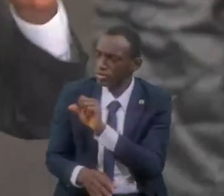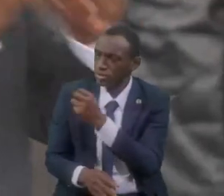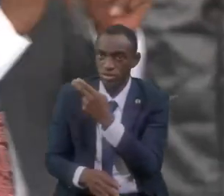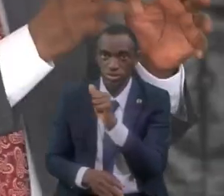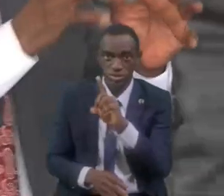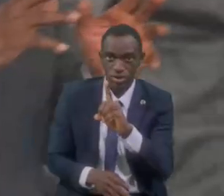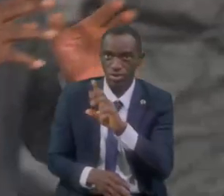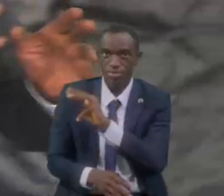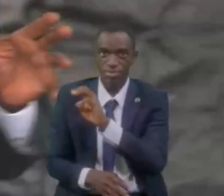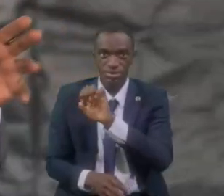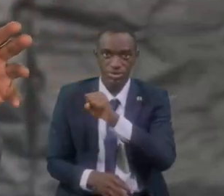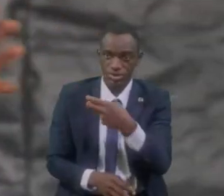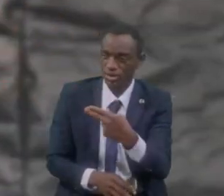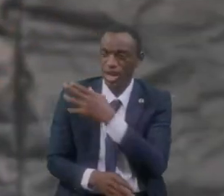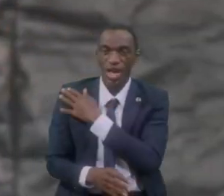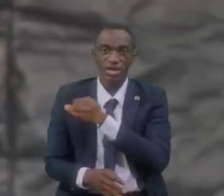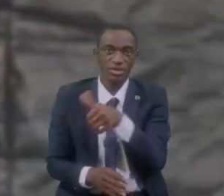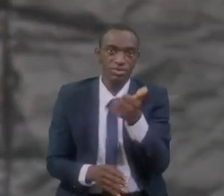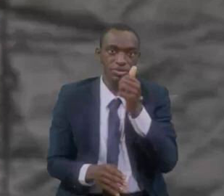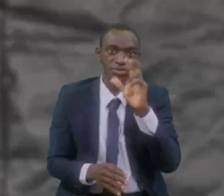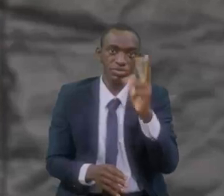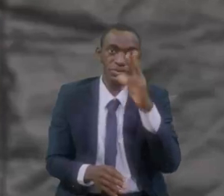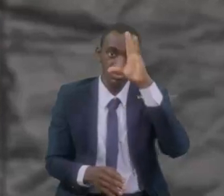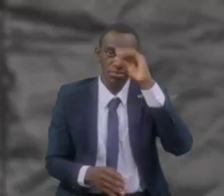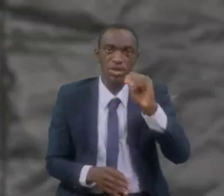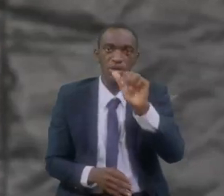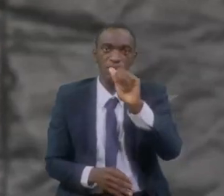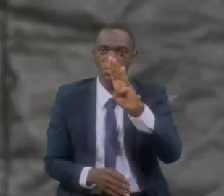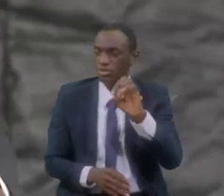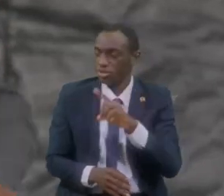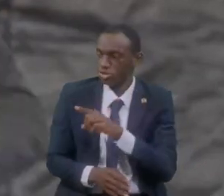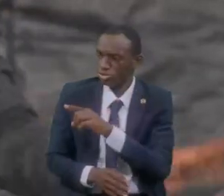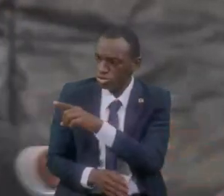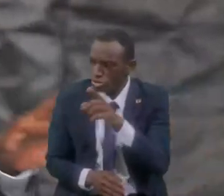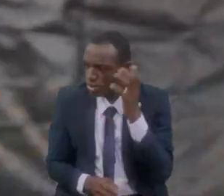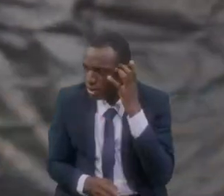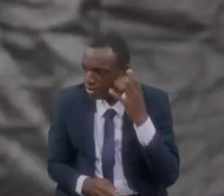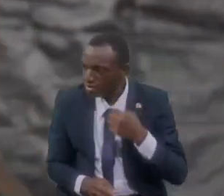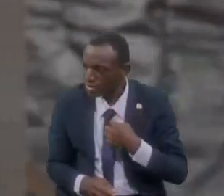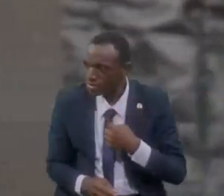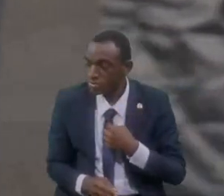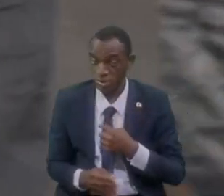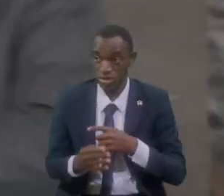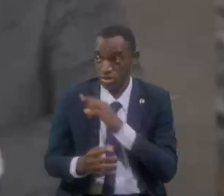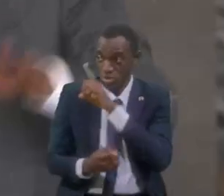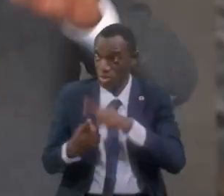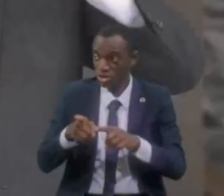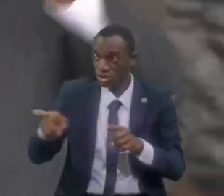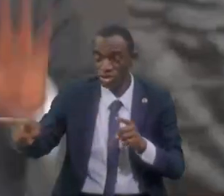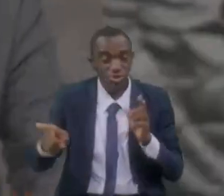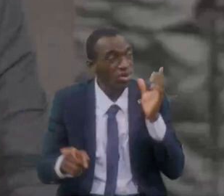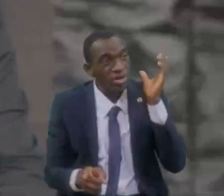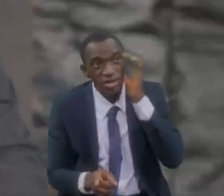faite? Que si tu es ici, si tu entends le son de la trompette, du corneluse, de